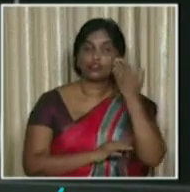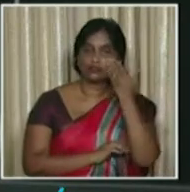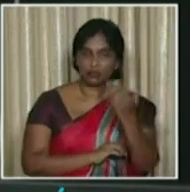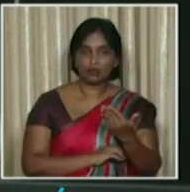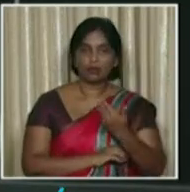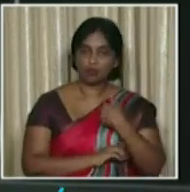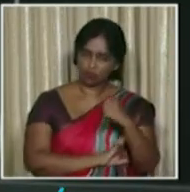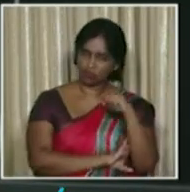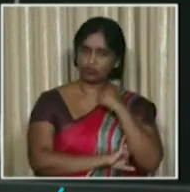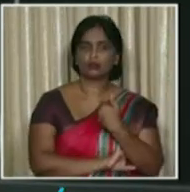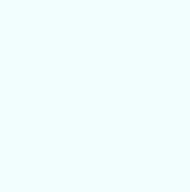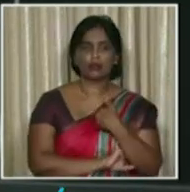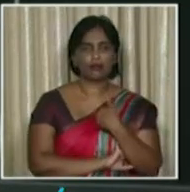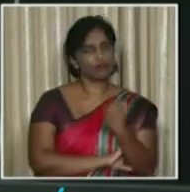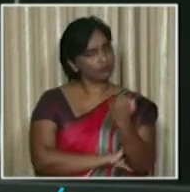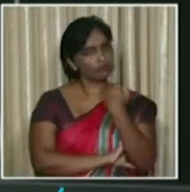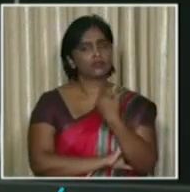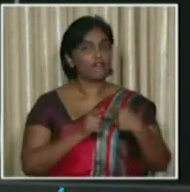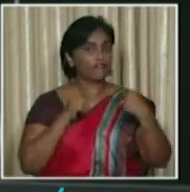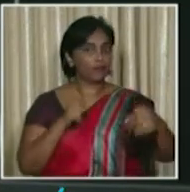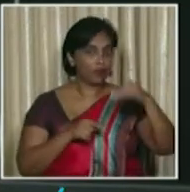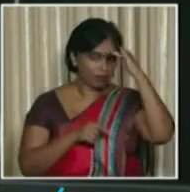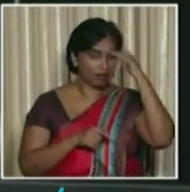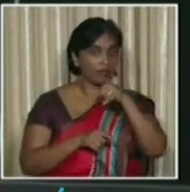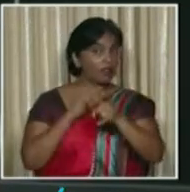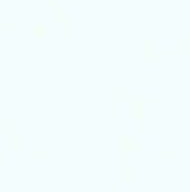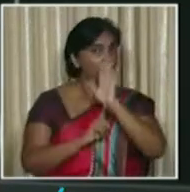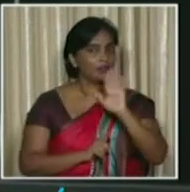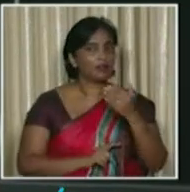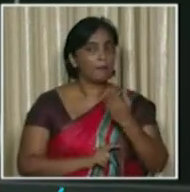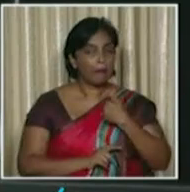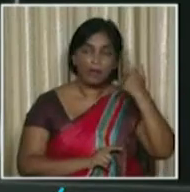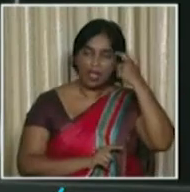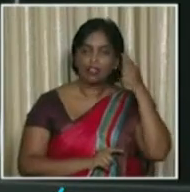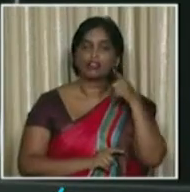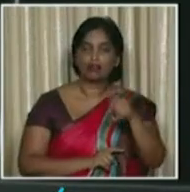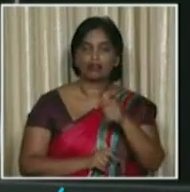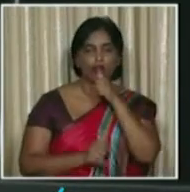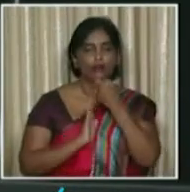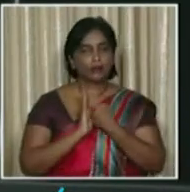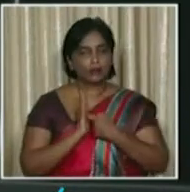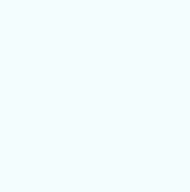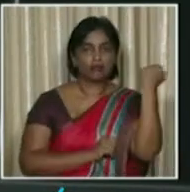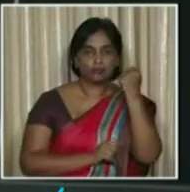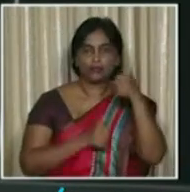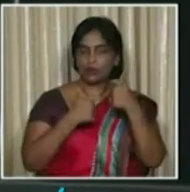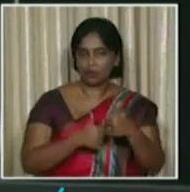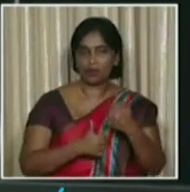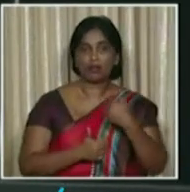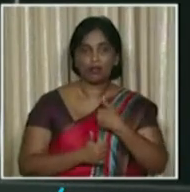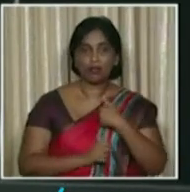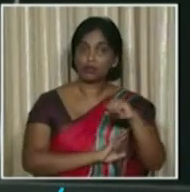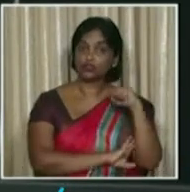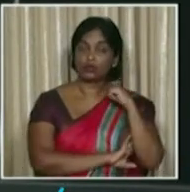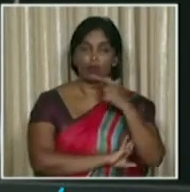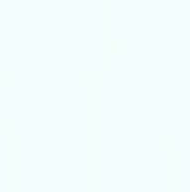හොඳ කොණ්ඩකුත් තියෙනවා කොණ්ඩ පණ තියෙනවා විපක්ෂ නායකතුමා එහෙම කතා ගන්නවා මං හිතුවා ඔබතුමා බොහොම සීලාචාර විදියට කතා කරන්න කෙනෙක් කියලා මගේ කොණ්ඩ ගැන